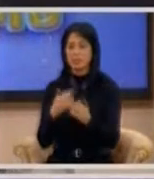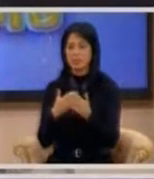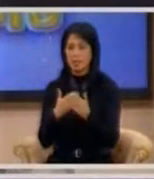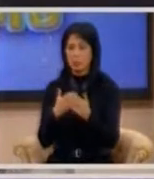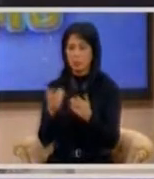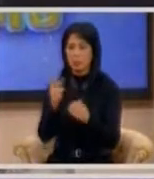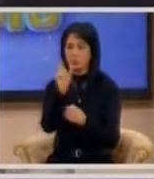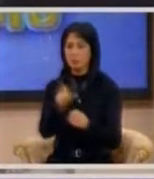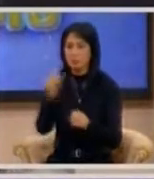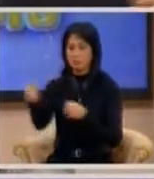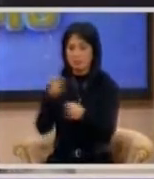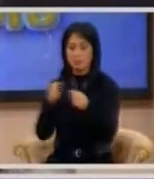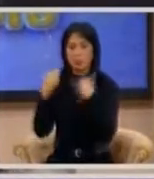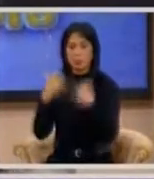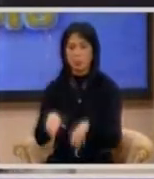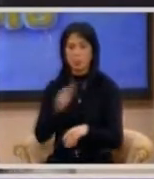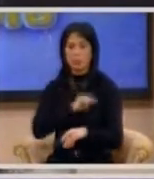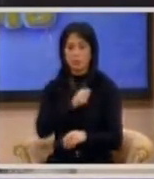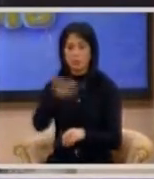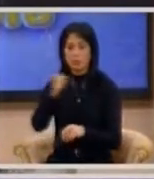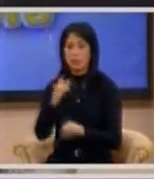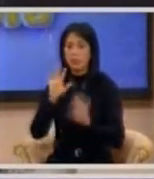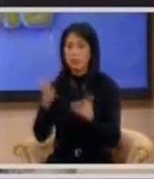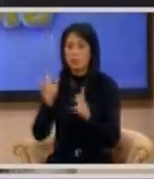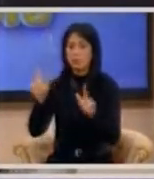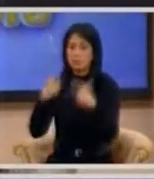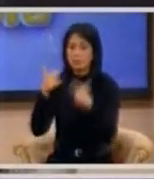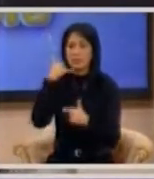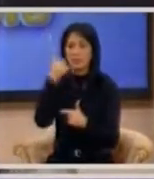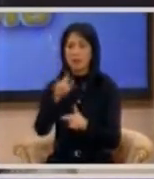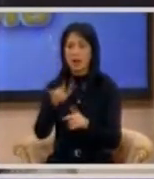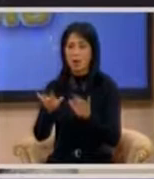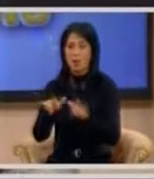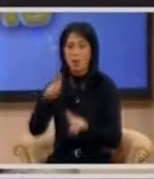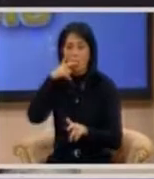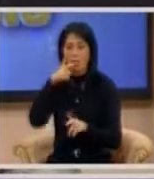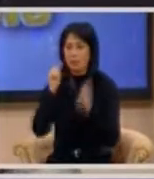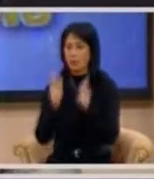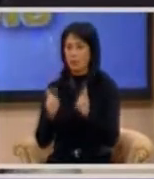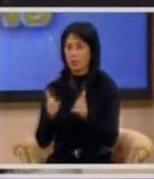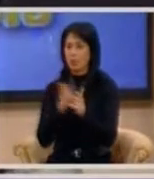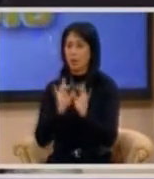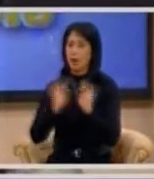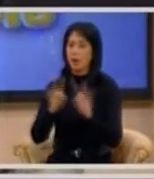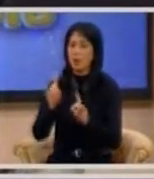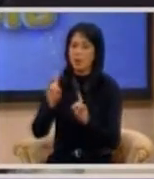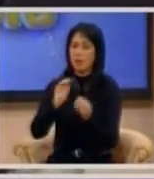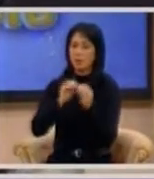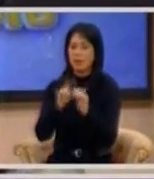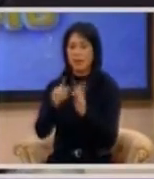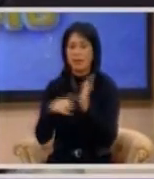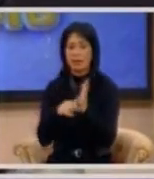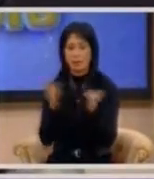რომ ასეთი ზარების შემთხვევაში ჩვენი ოპერატორები მათ დაელაპარაკონ და აუხსნენ, თუ დავუშვათ მათ რაიმე დახმარება